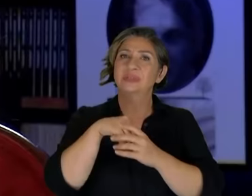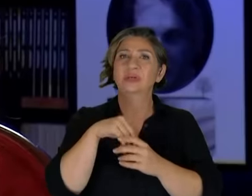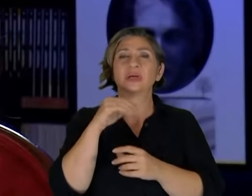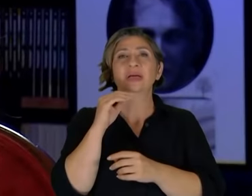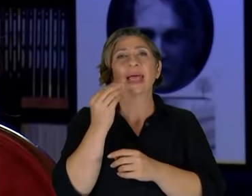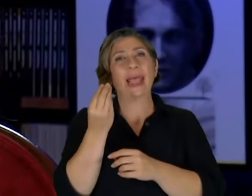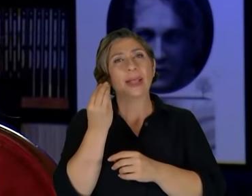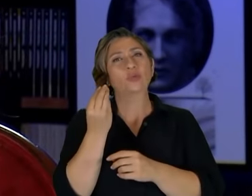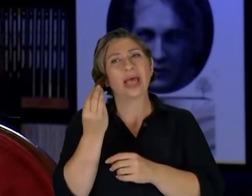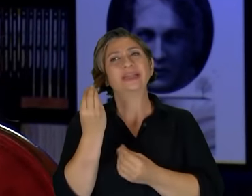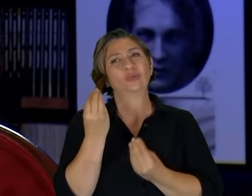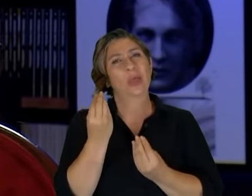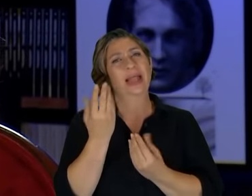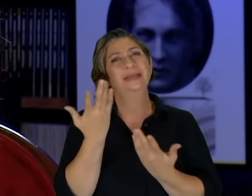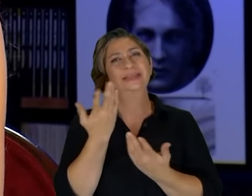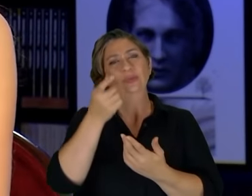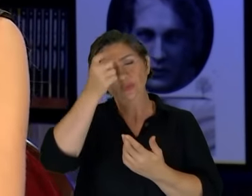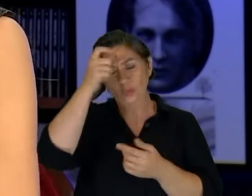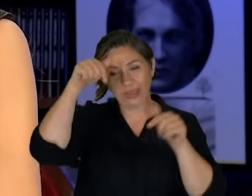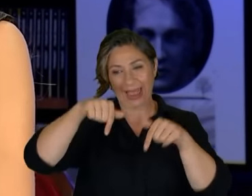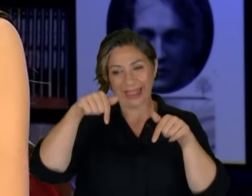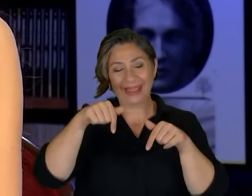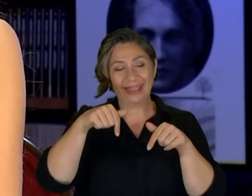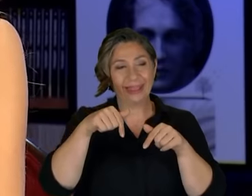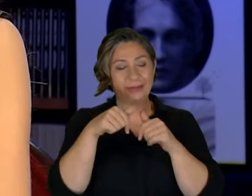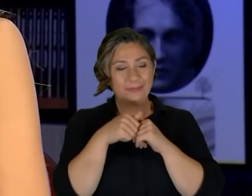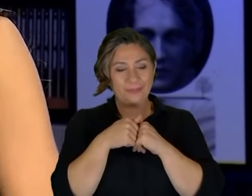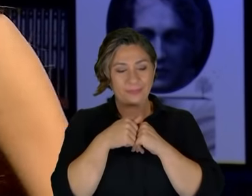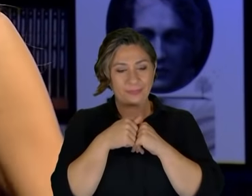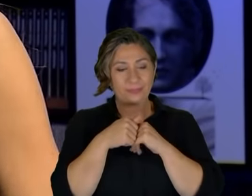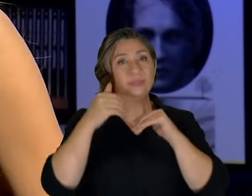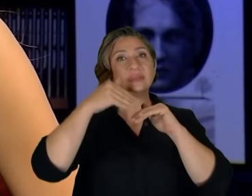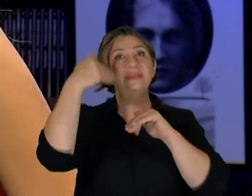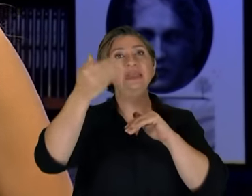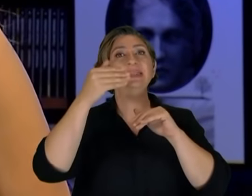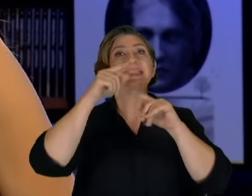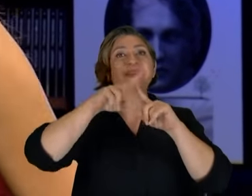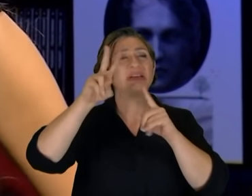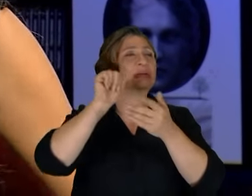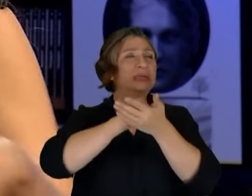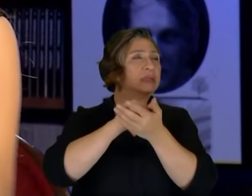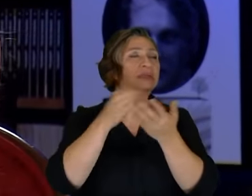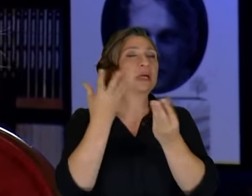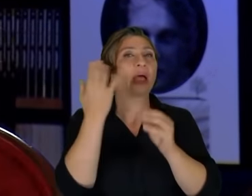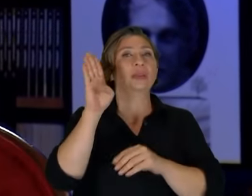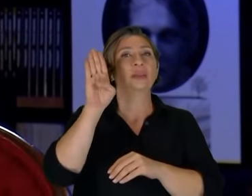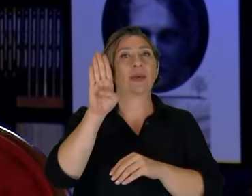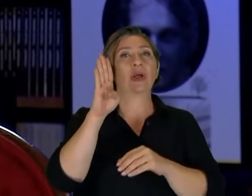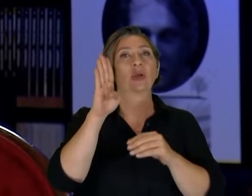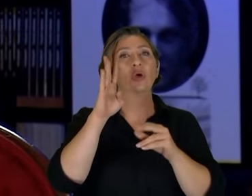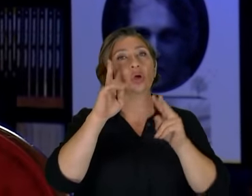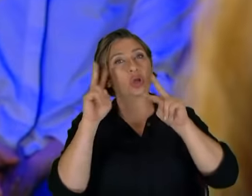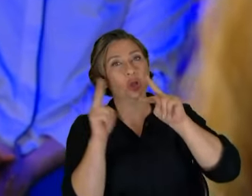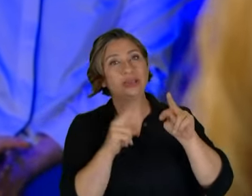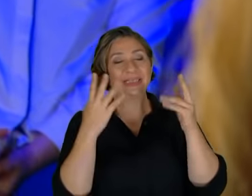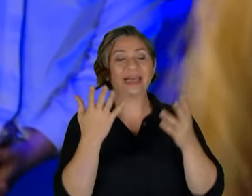şeyler söylemiyorum aslında. Güzel şeyler söylüyorsunuz. Güzel. Yani Türkiye'nin yani dış medyanın da her ne kadar çok daha demokratik olarak yansıtılsa